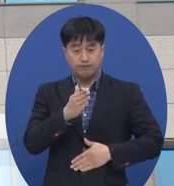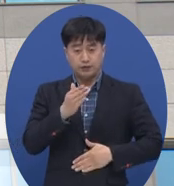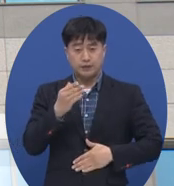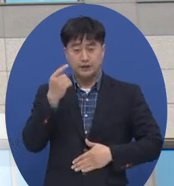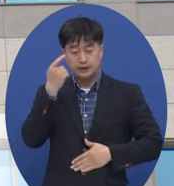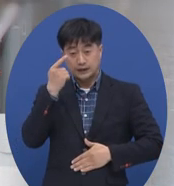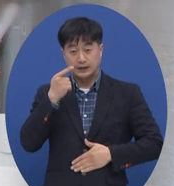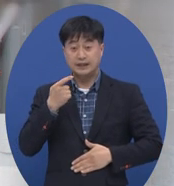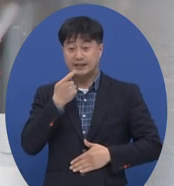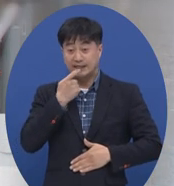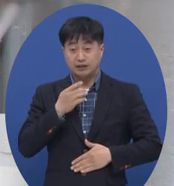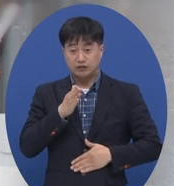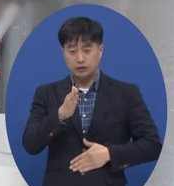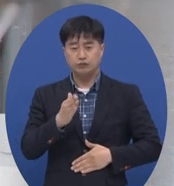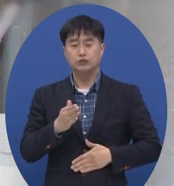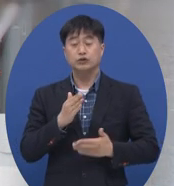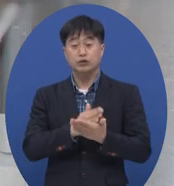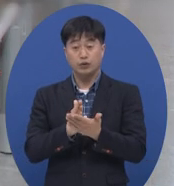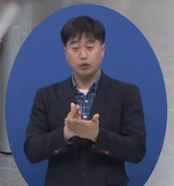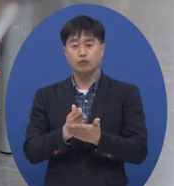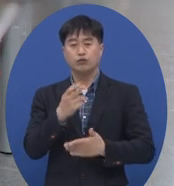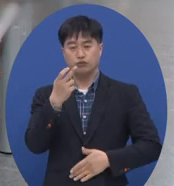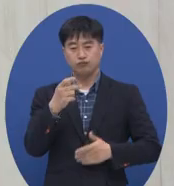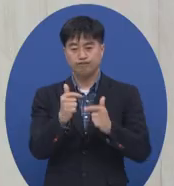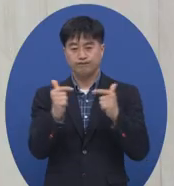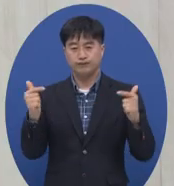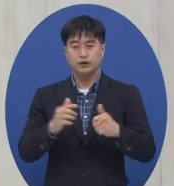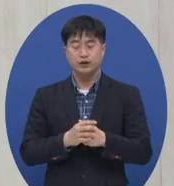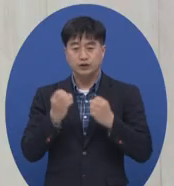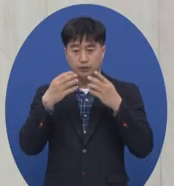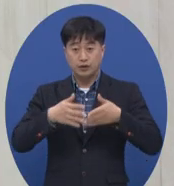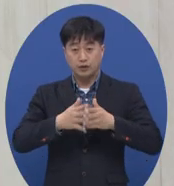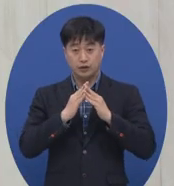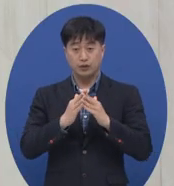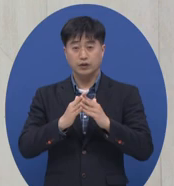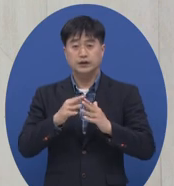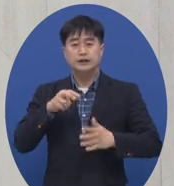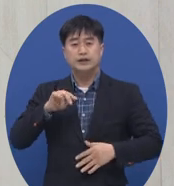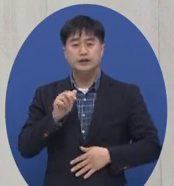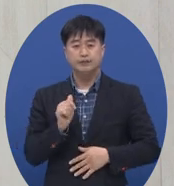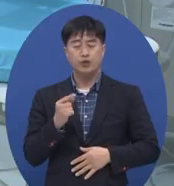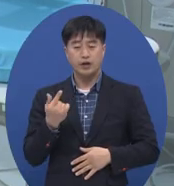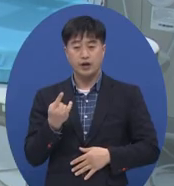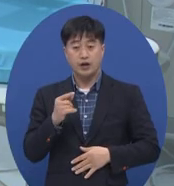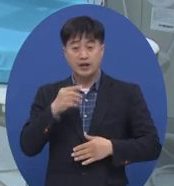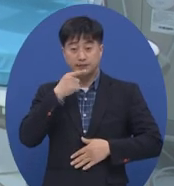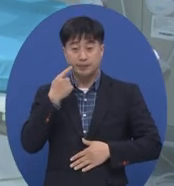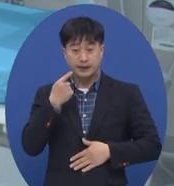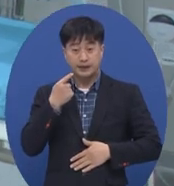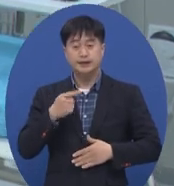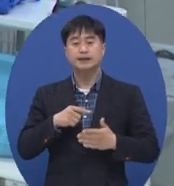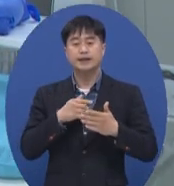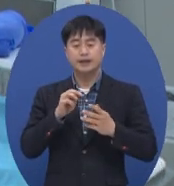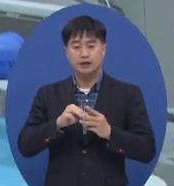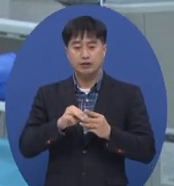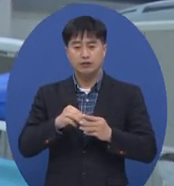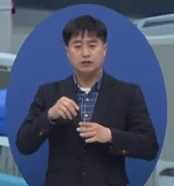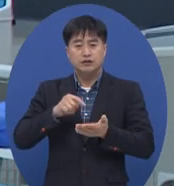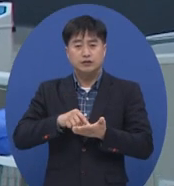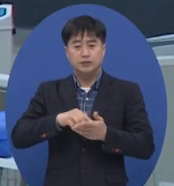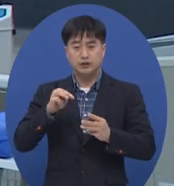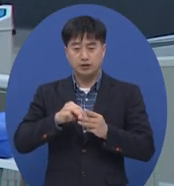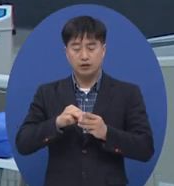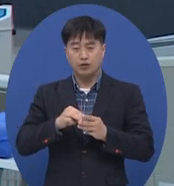치과 등 진료 과목도 12개로 확대됐습니다 새로생긴 심뇌혈관 센터와 재활 센터 지역 응급의료센터